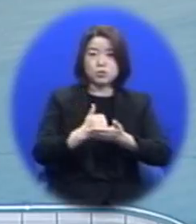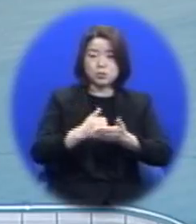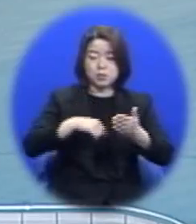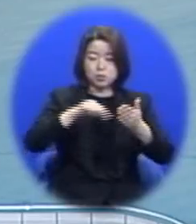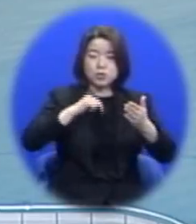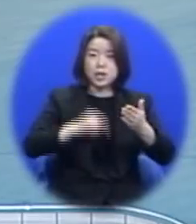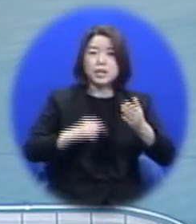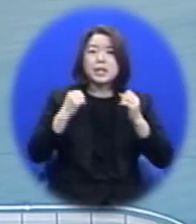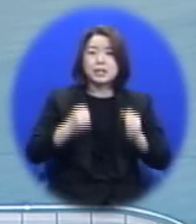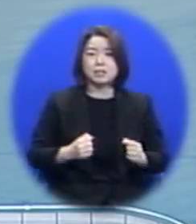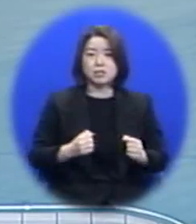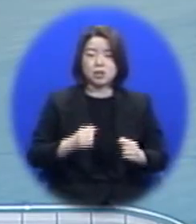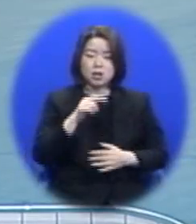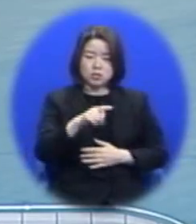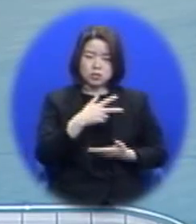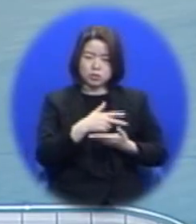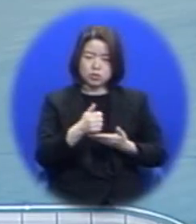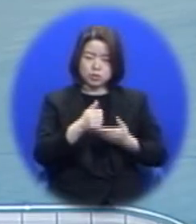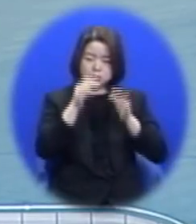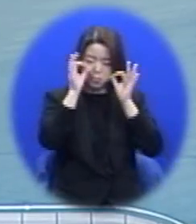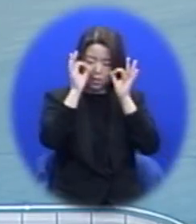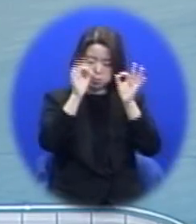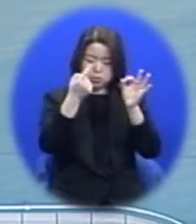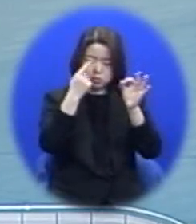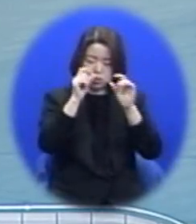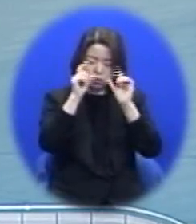근데 그 주님을 바라보는 눈이 뜨이지 않으니까